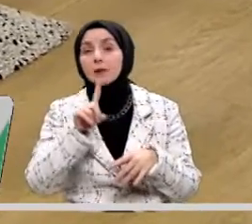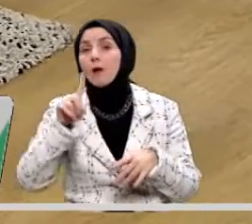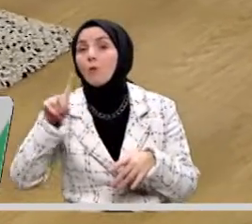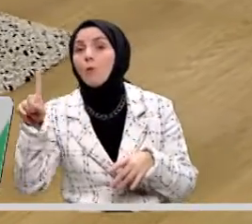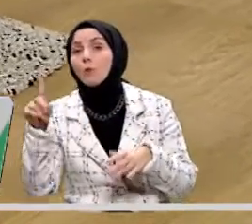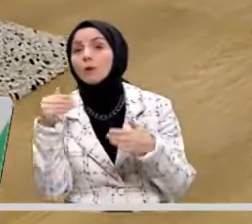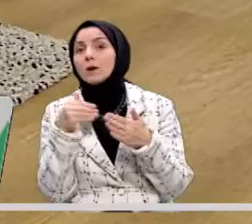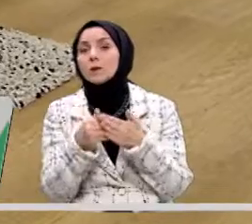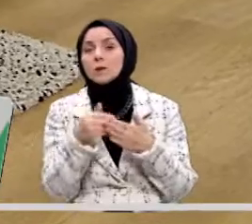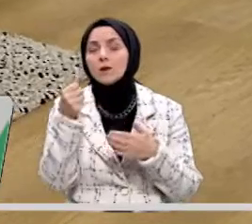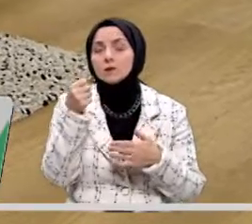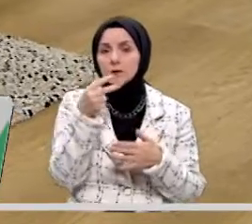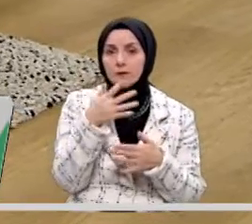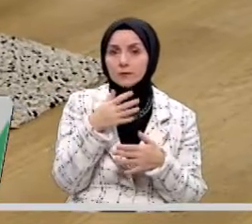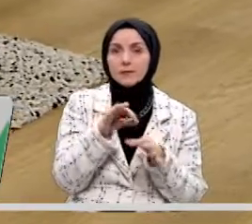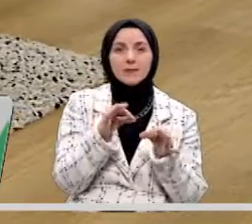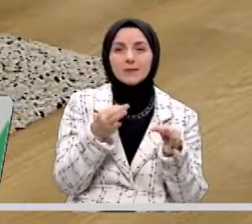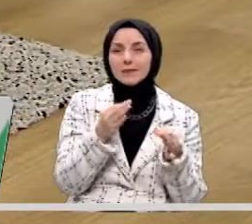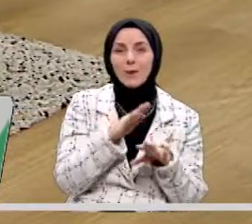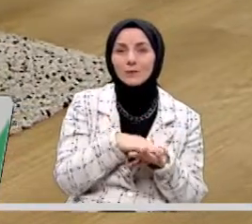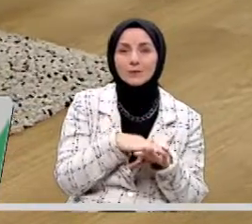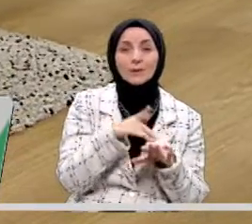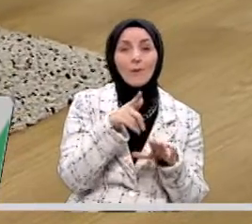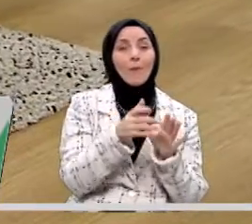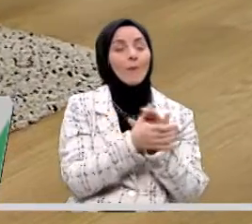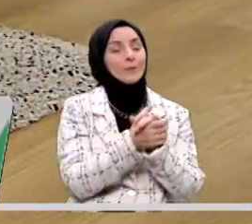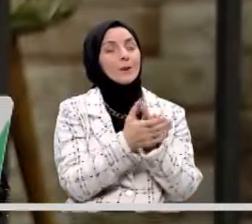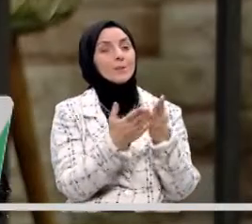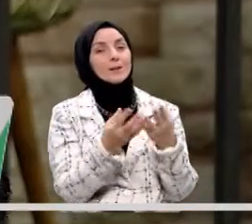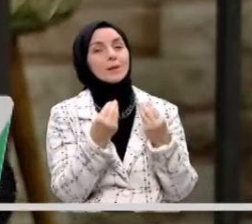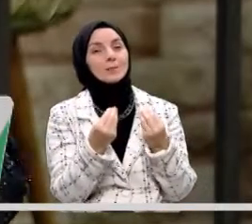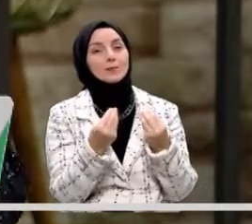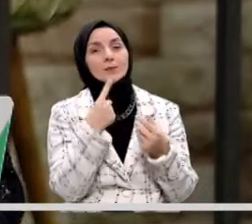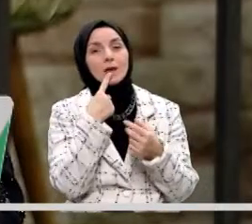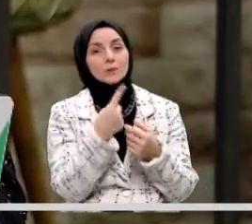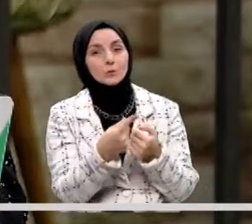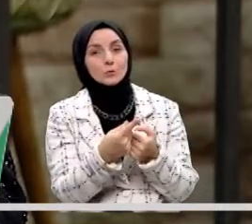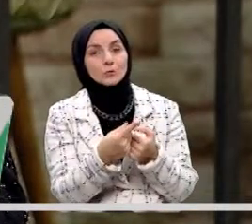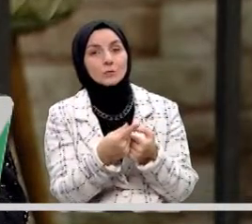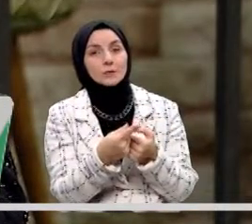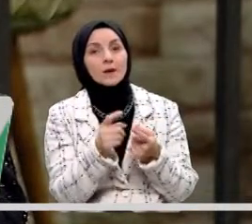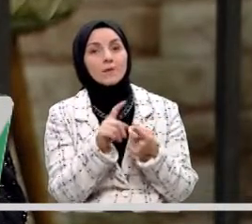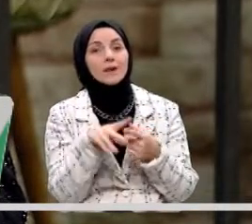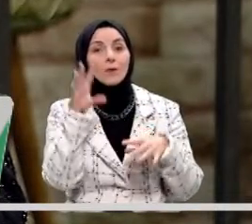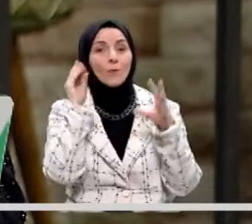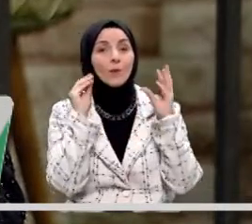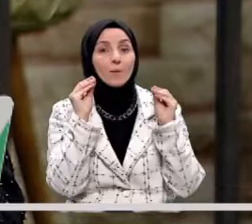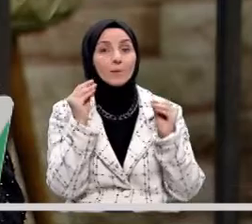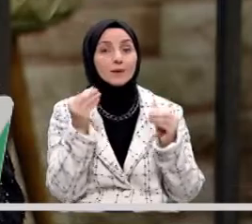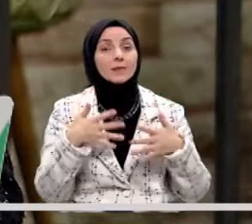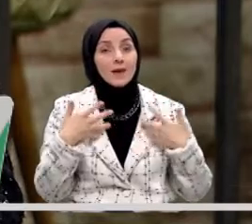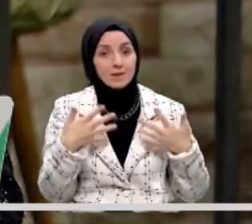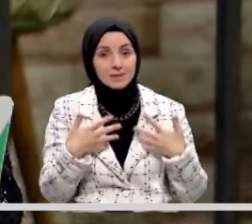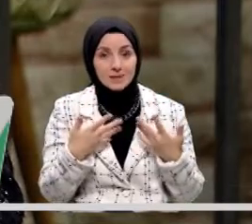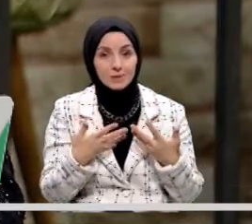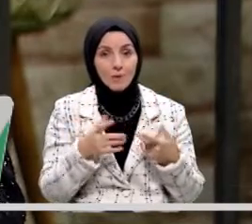oraya ediyorsunuz bir noktada çocuğu öğrenmeye de teşvik ediyorsunuz yani çocuk ona kadar saydığımda annem babam